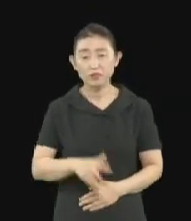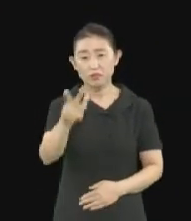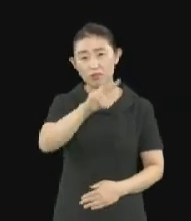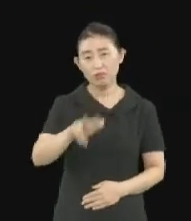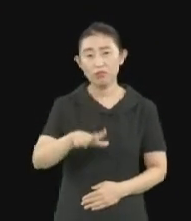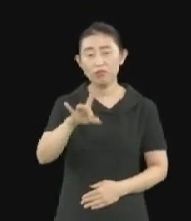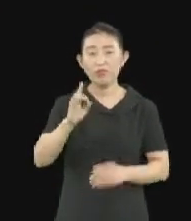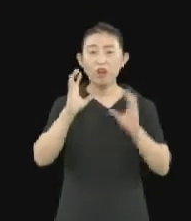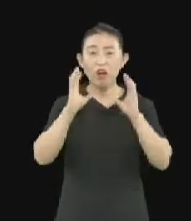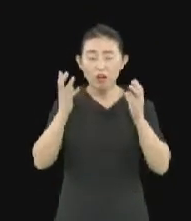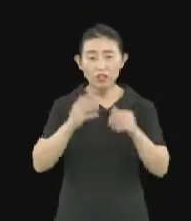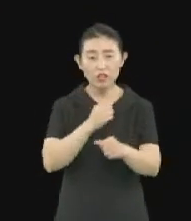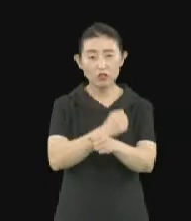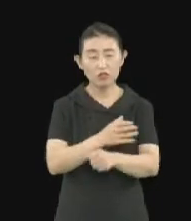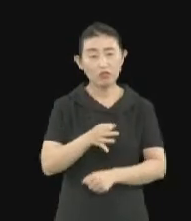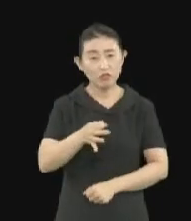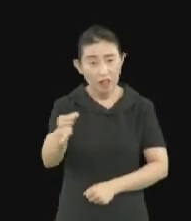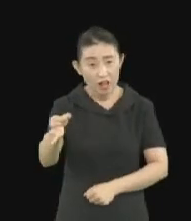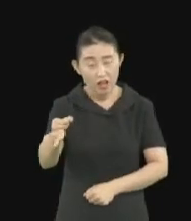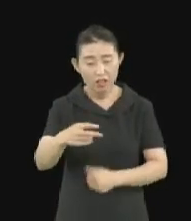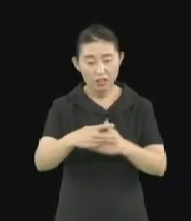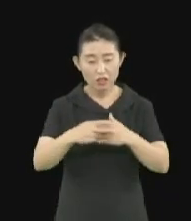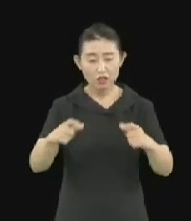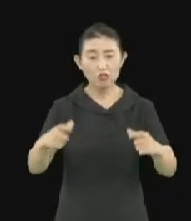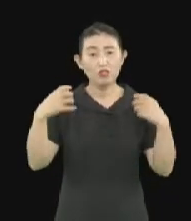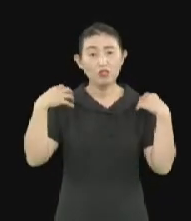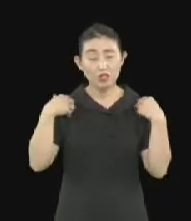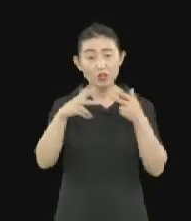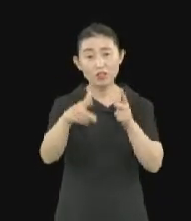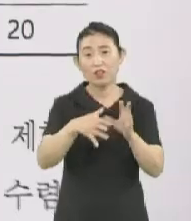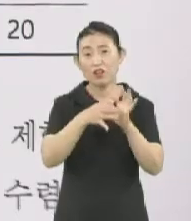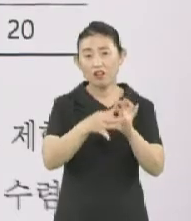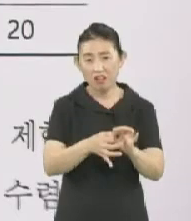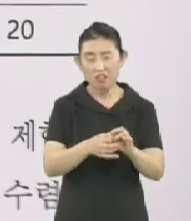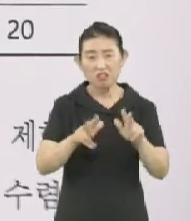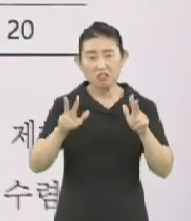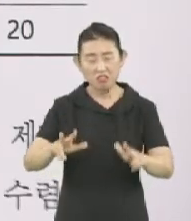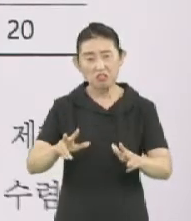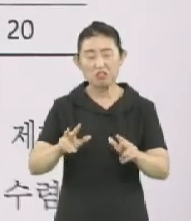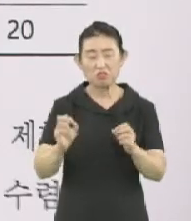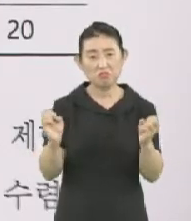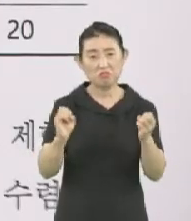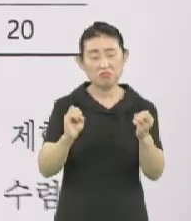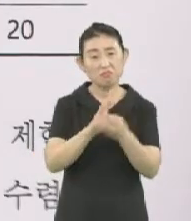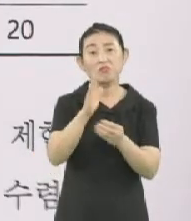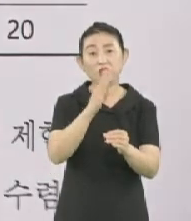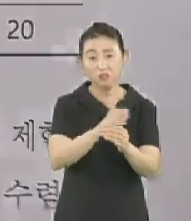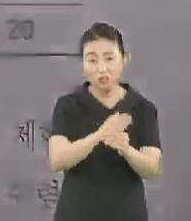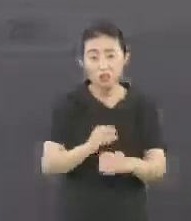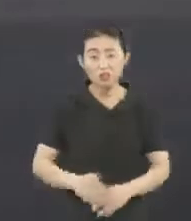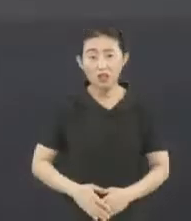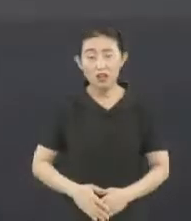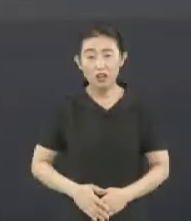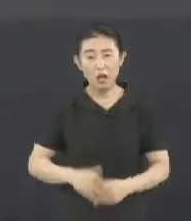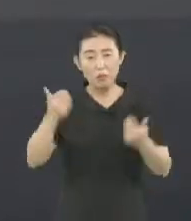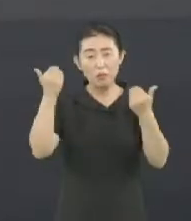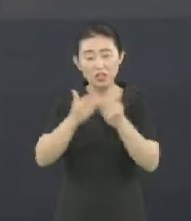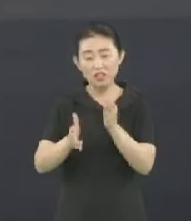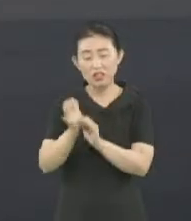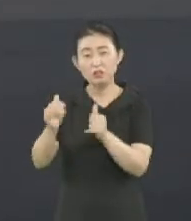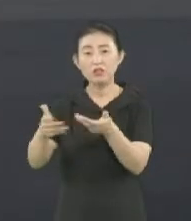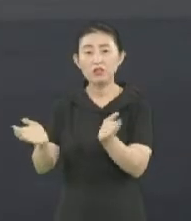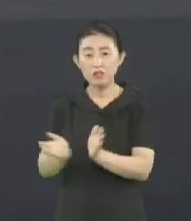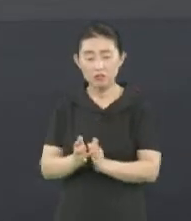전국 최초 어린이에게 수당을 제공하는 대덕구 용돈수당 사업을 두고 진통이 깊어지고 있습니다. 용돈수당 반대